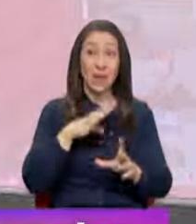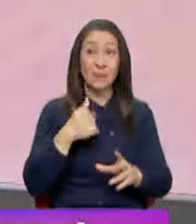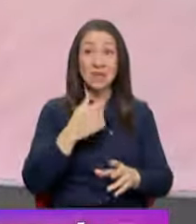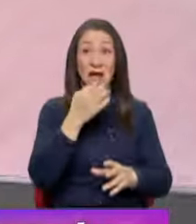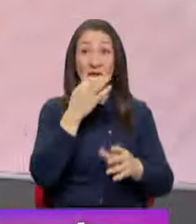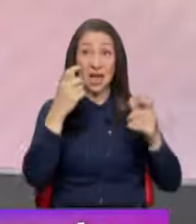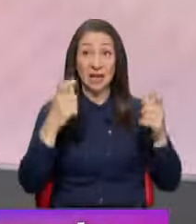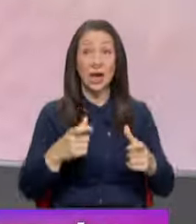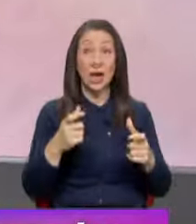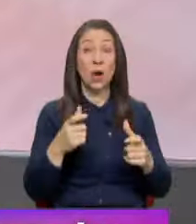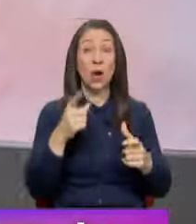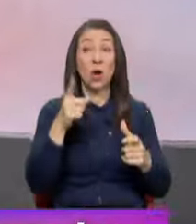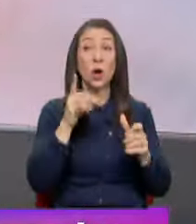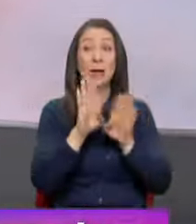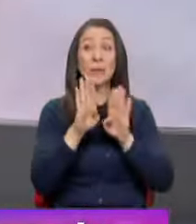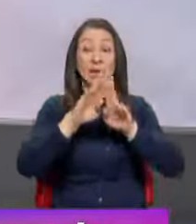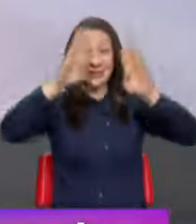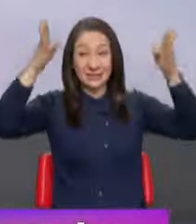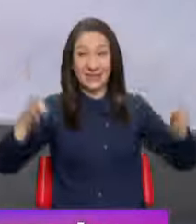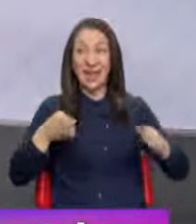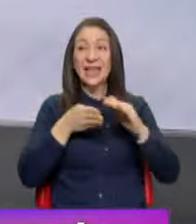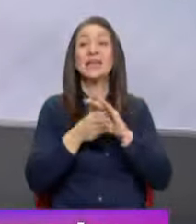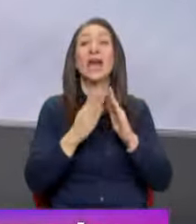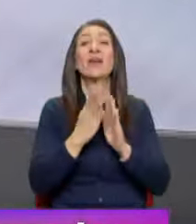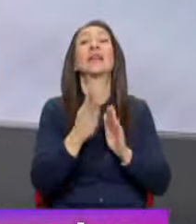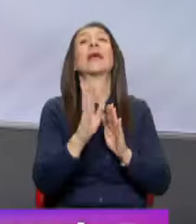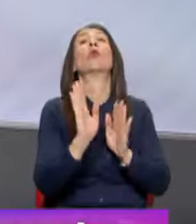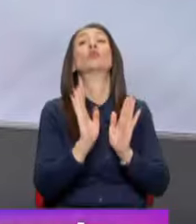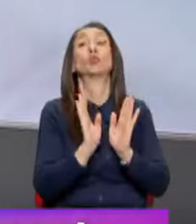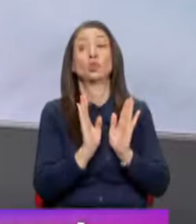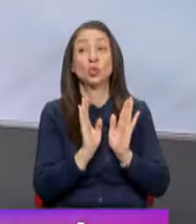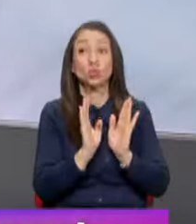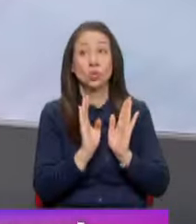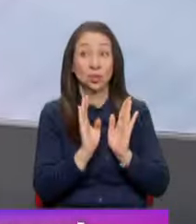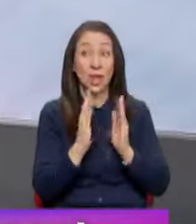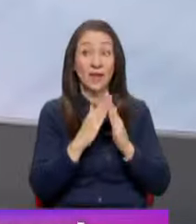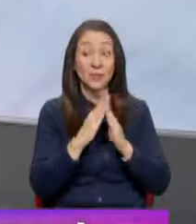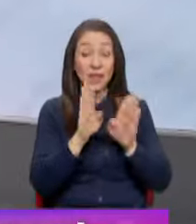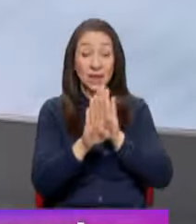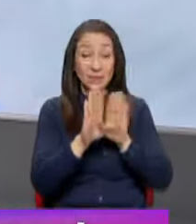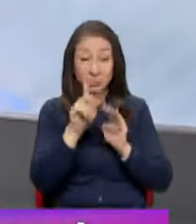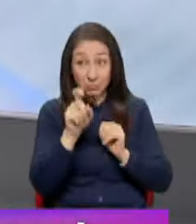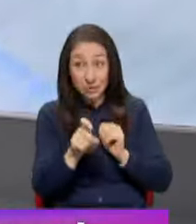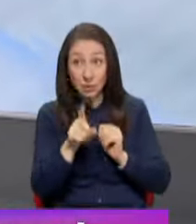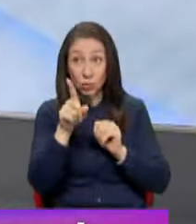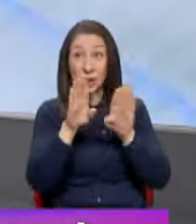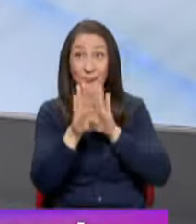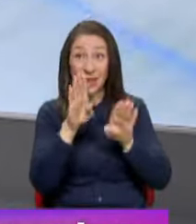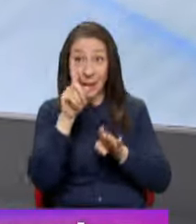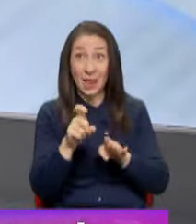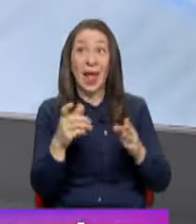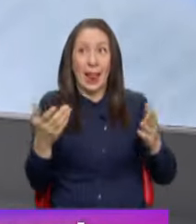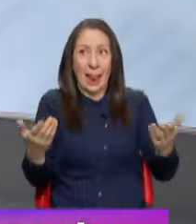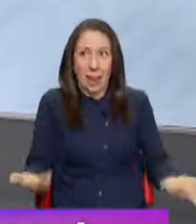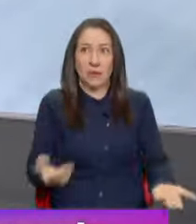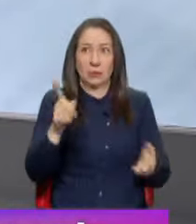Ankara'da böyle o kapılardan geçmeden evimize ilerleyemiyor ilerleyemiyoruz evimizin kapısı mı bu kapılar mı